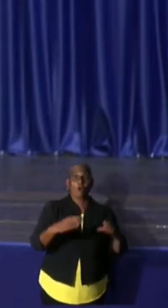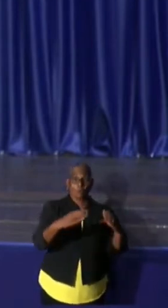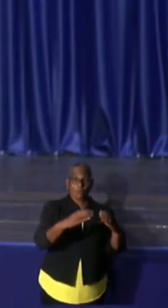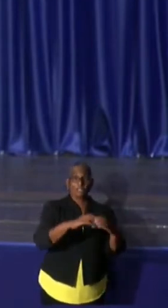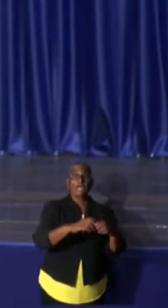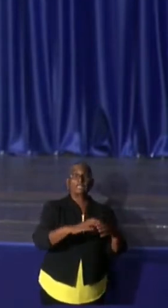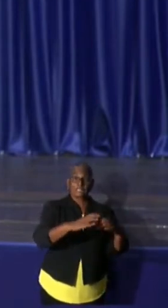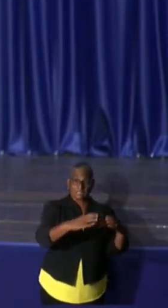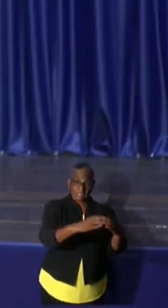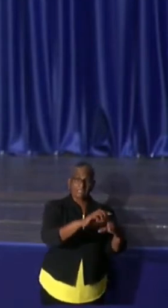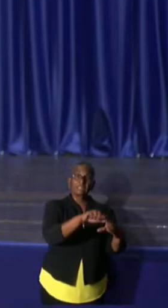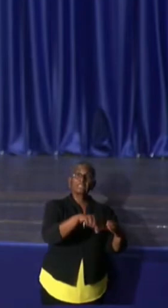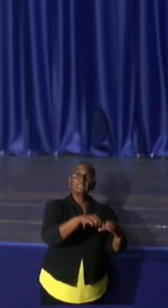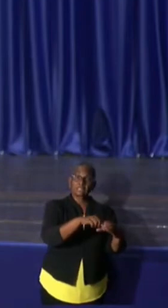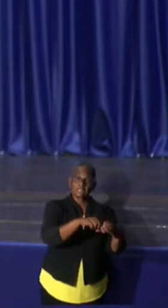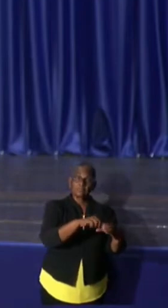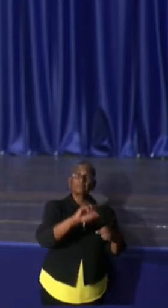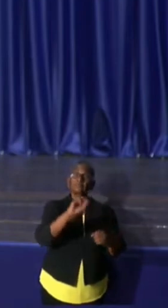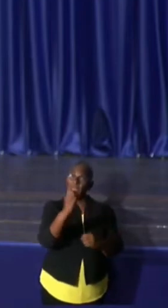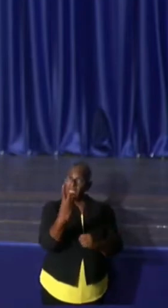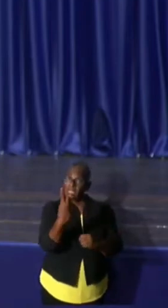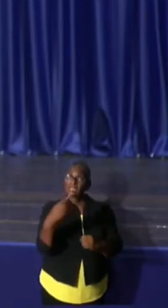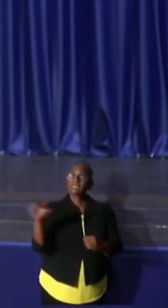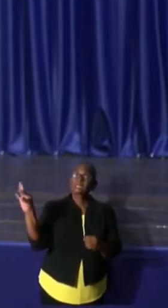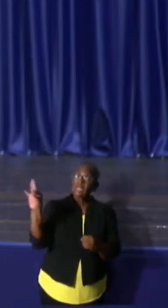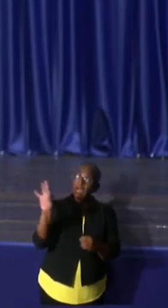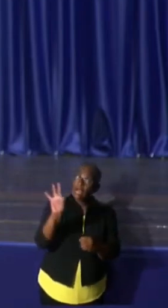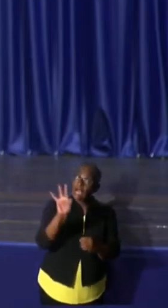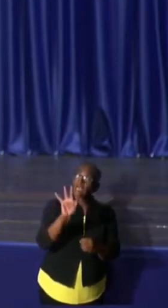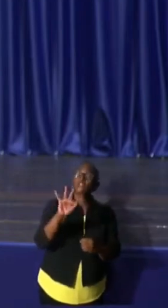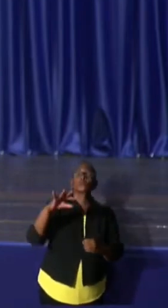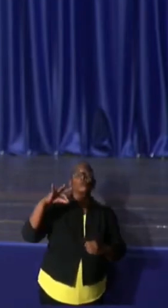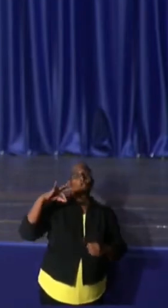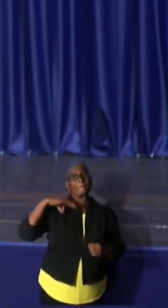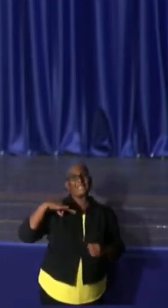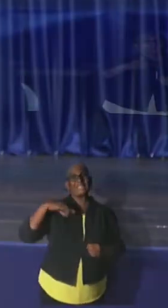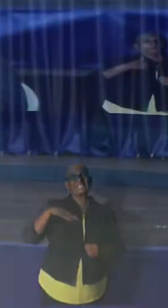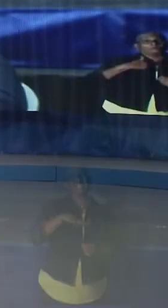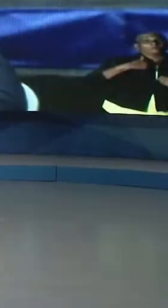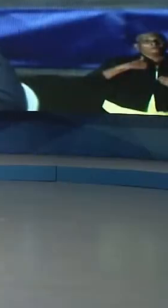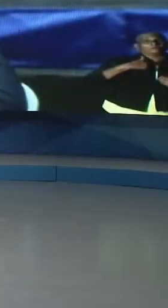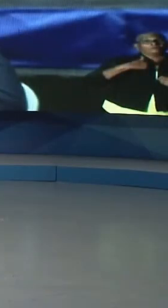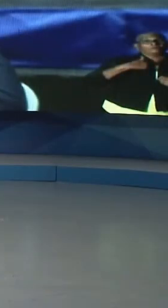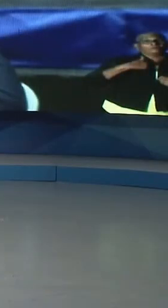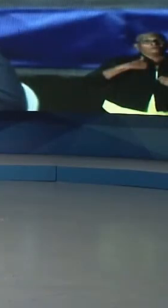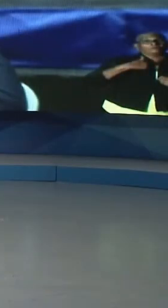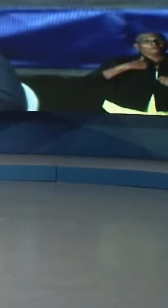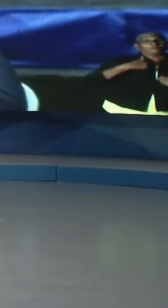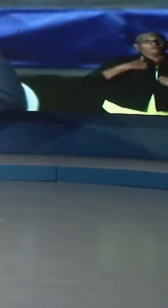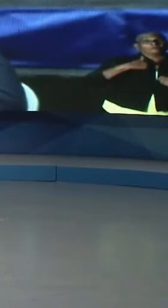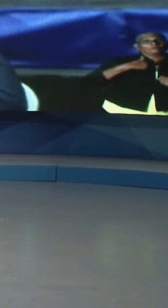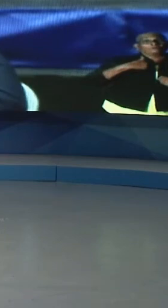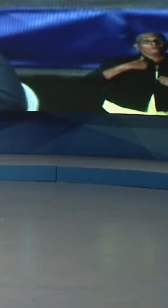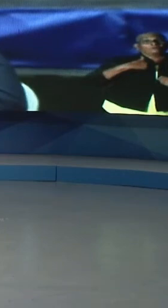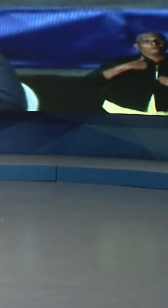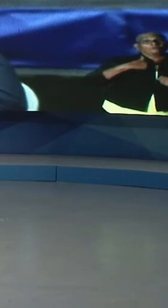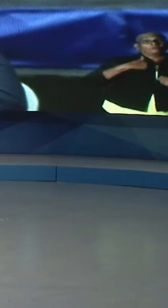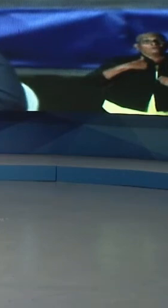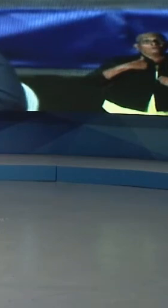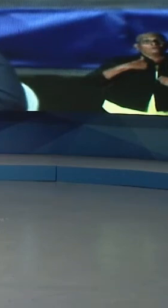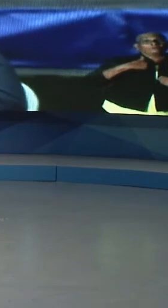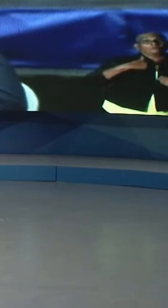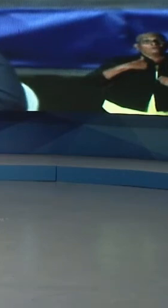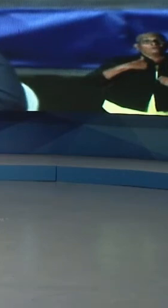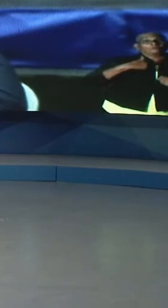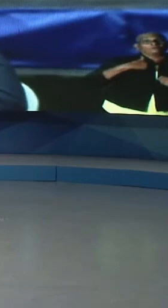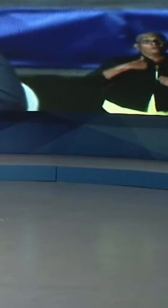dat de mensen daadwerkelijk voor 10 dagen zijn afgezonderd op hun eigen locatie. Het is namelijk vaker voorgekomen dat